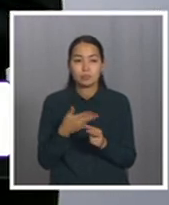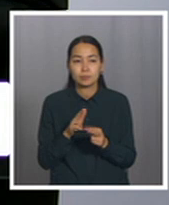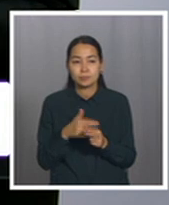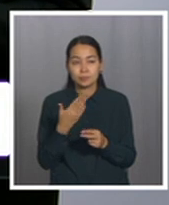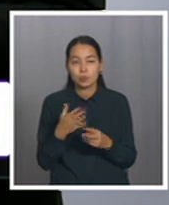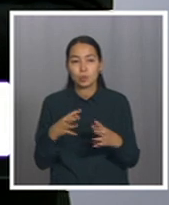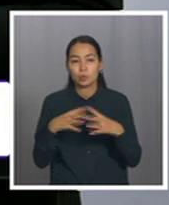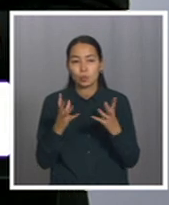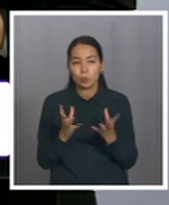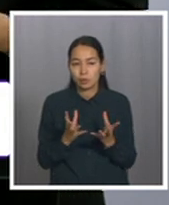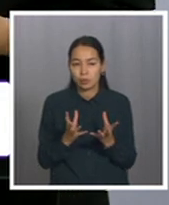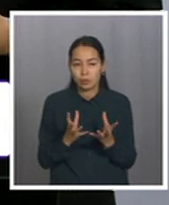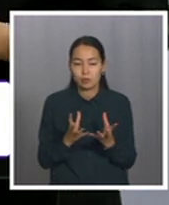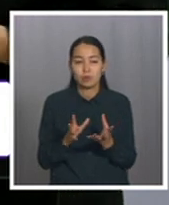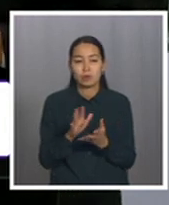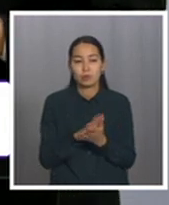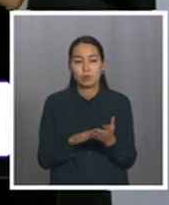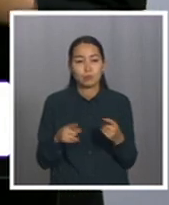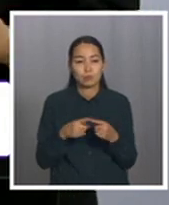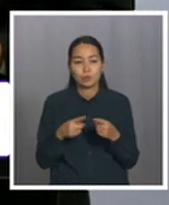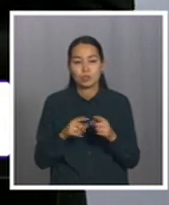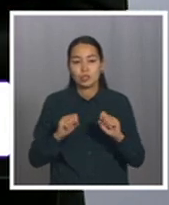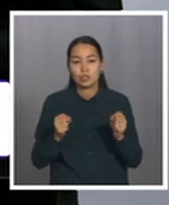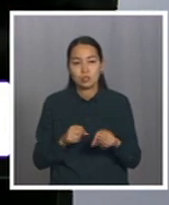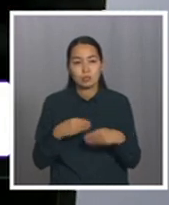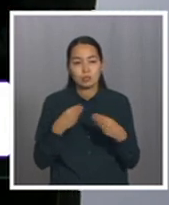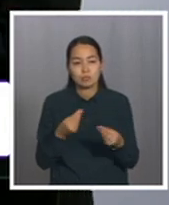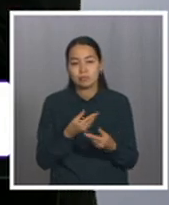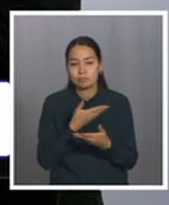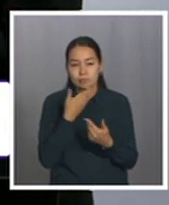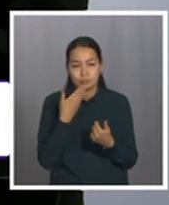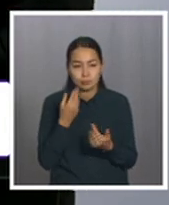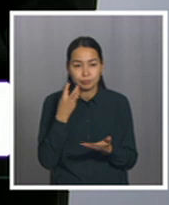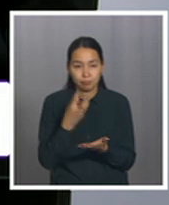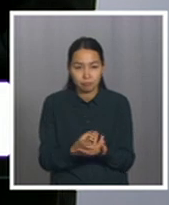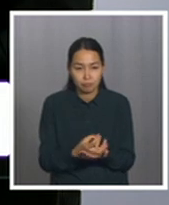ешқандай бұрыштық жылдамдық бермей тебуге тырысады екен.